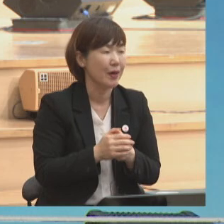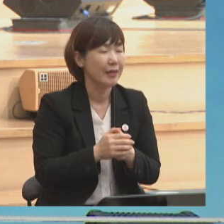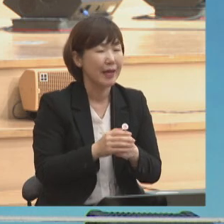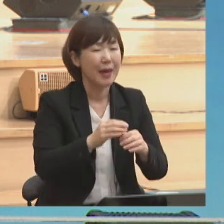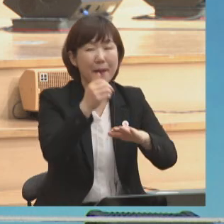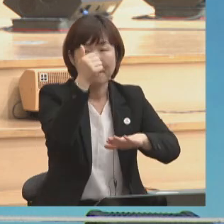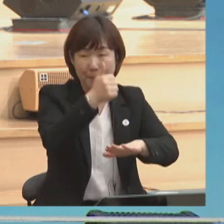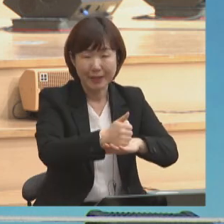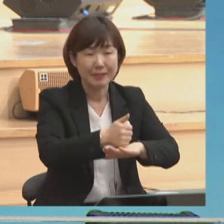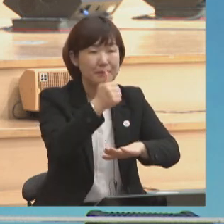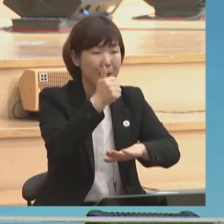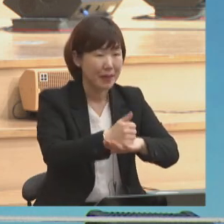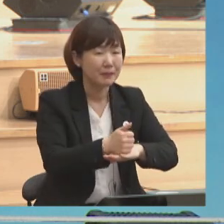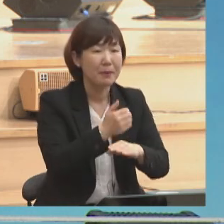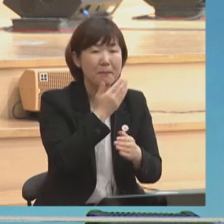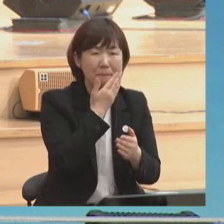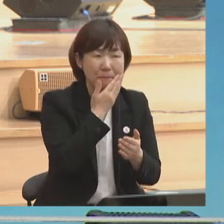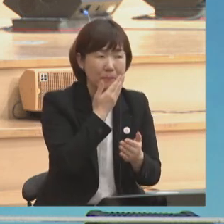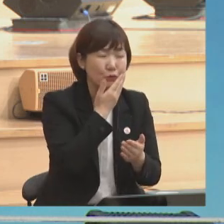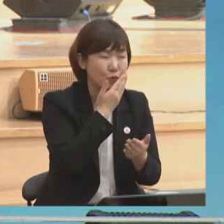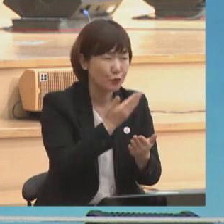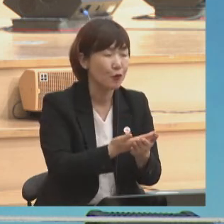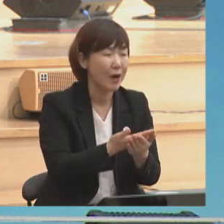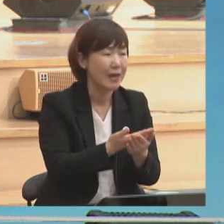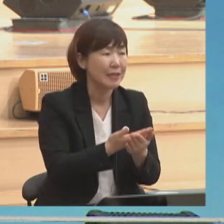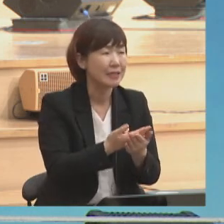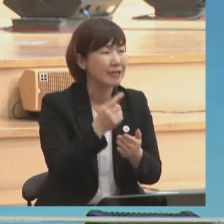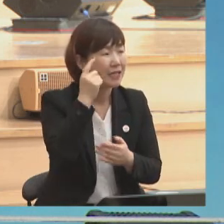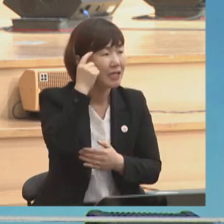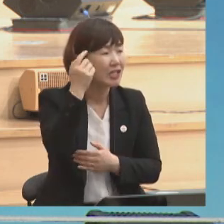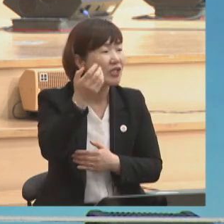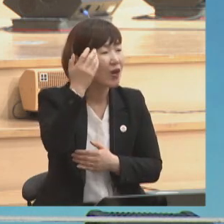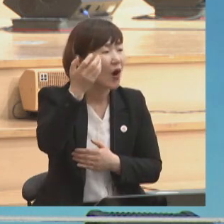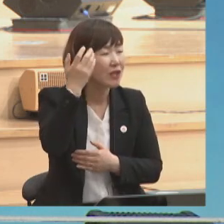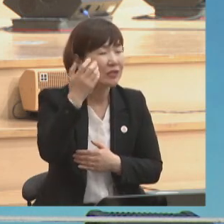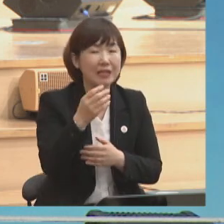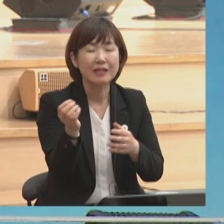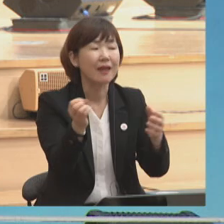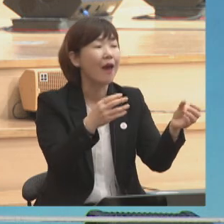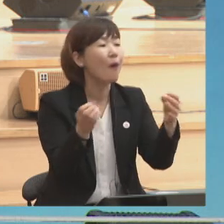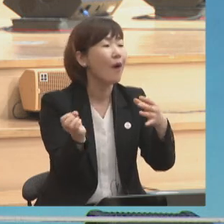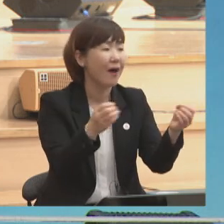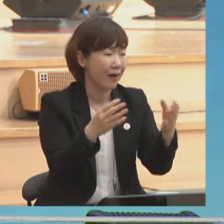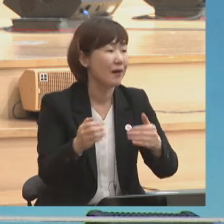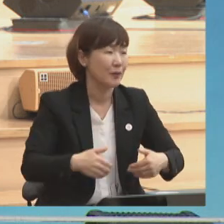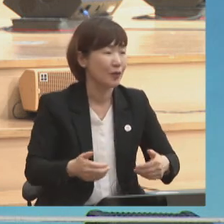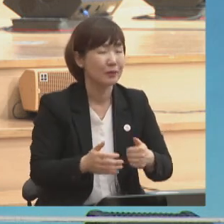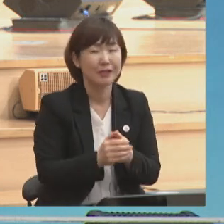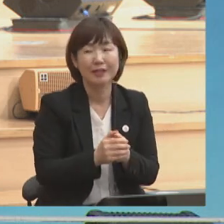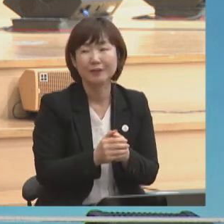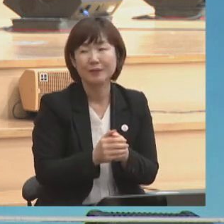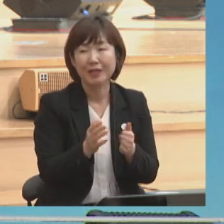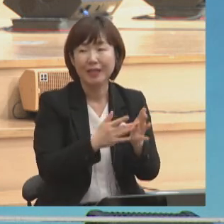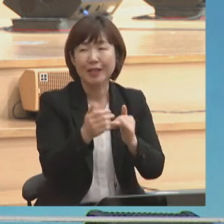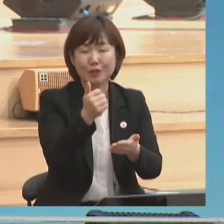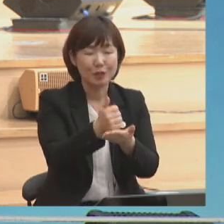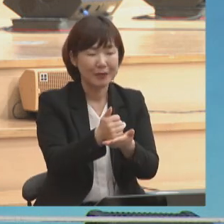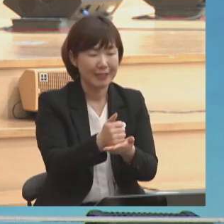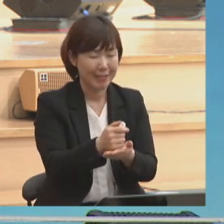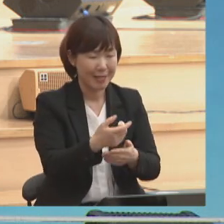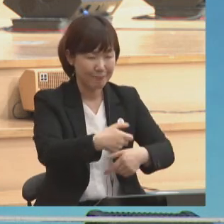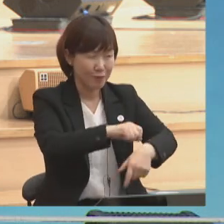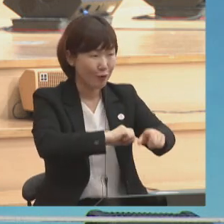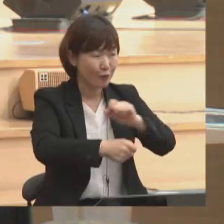돼요. 이제 예수님도 영적인 대화로 물꼬를 트기 시작합니다. 돌입합니다. 이제 예수님께서 본격적으로